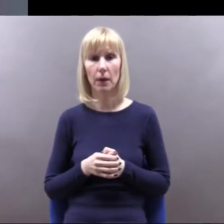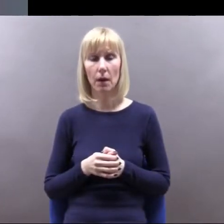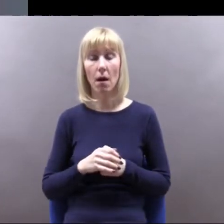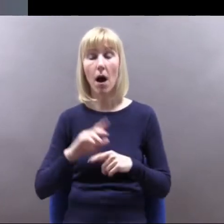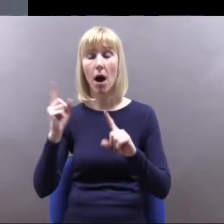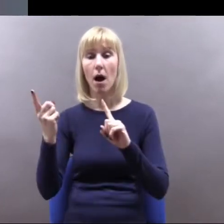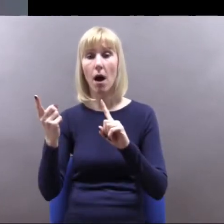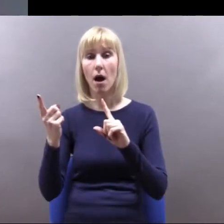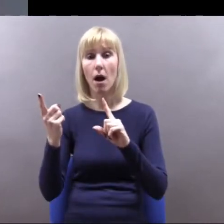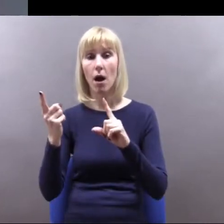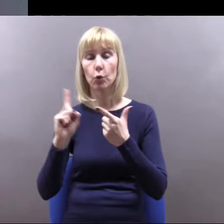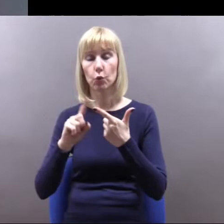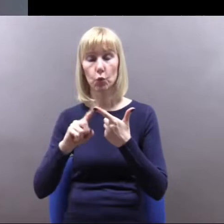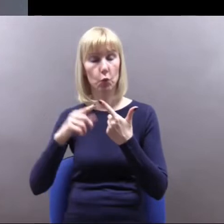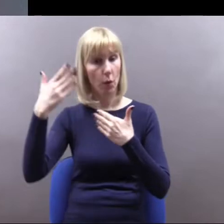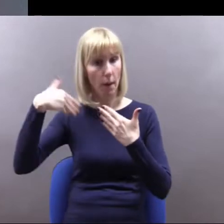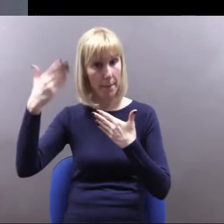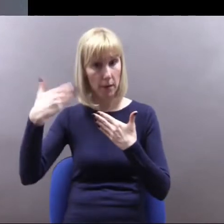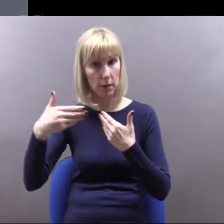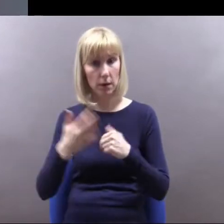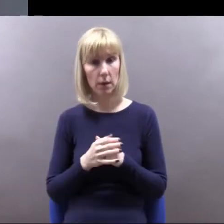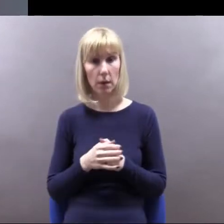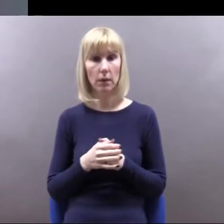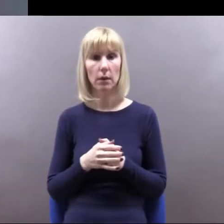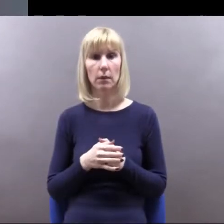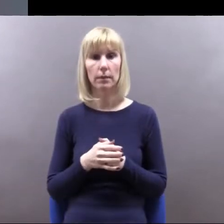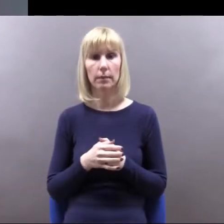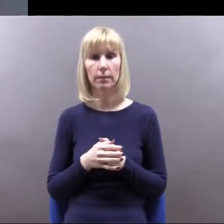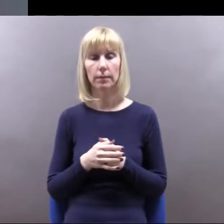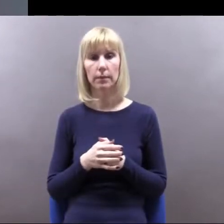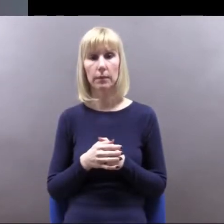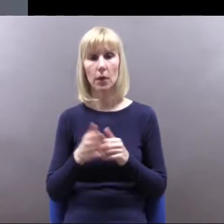tutaj. Oraz będziemy mieli drugą prezentację dotyczącą